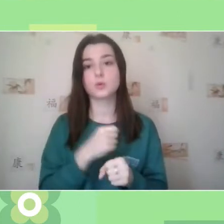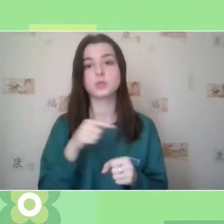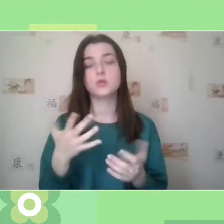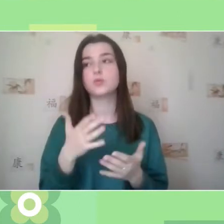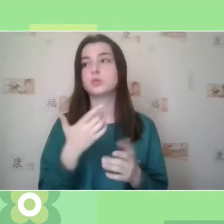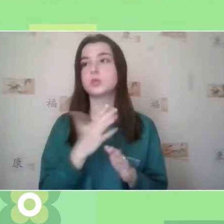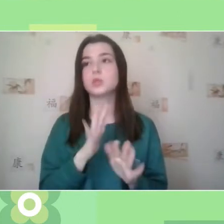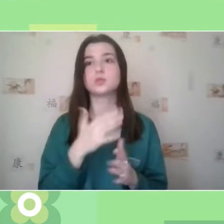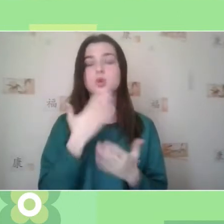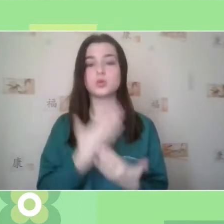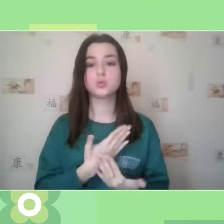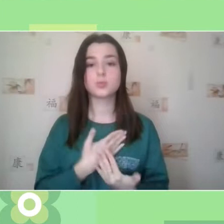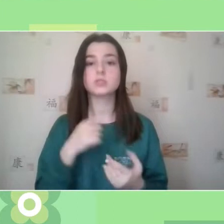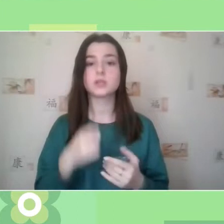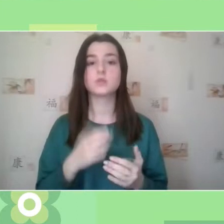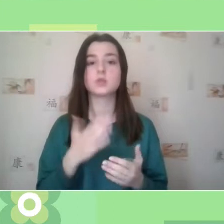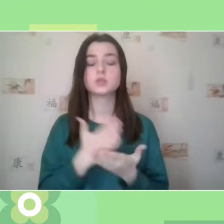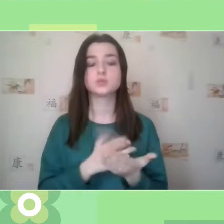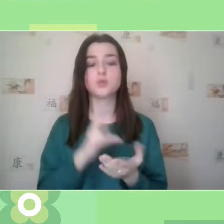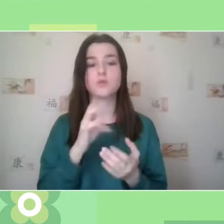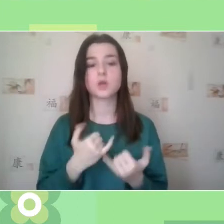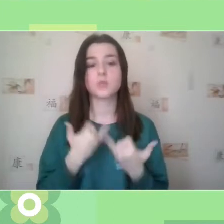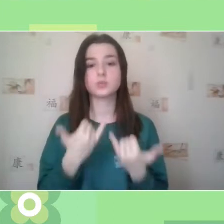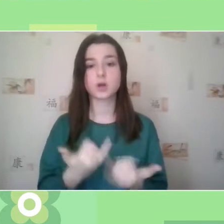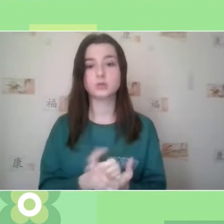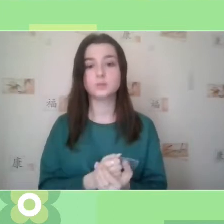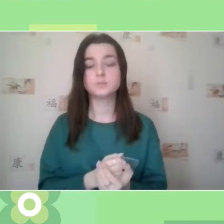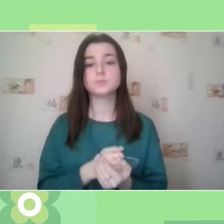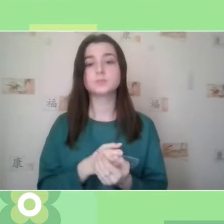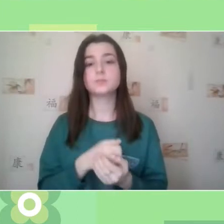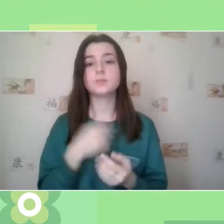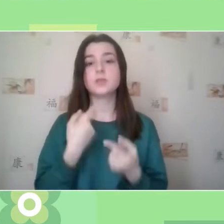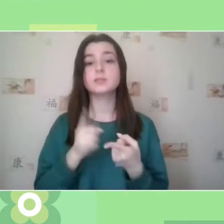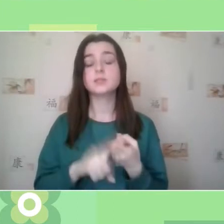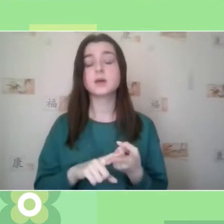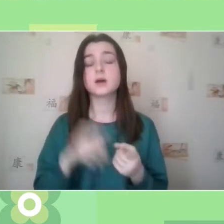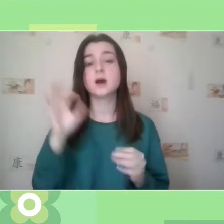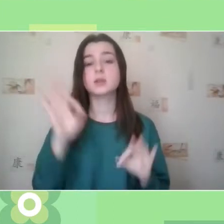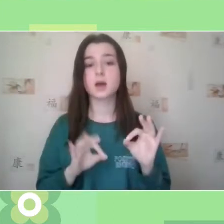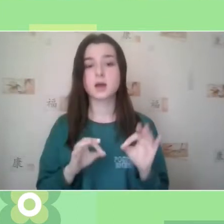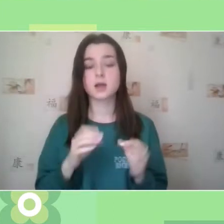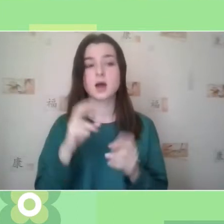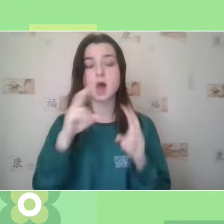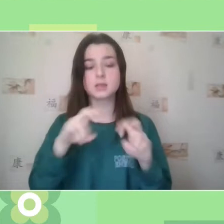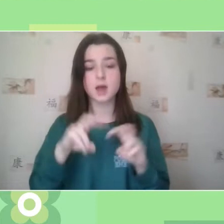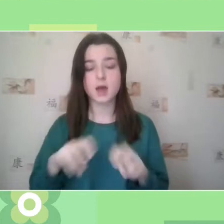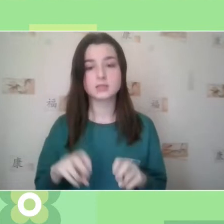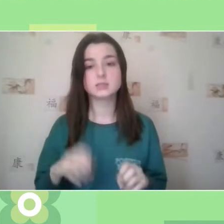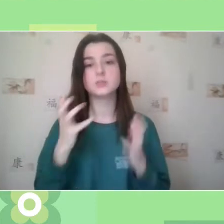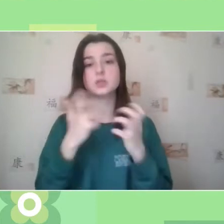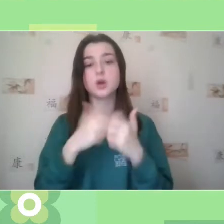вона заслуговує на пошану. Аудит ресурсів – це аналіз, підрахунок, виписати на